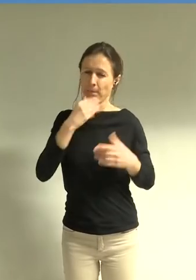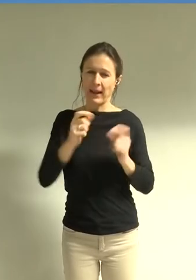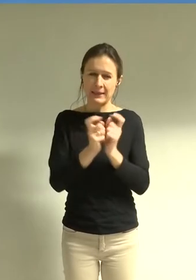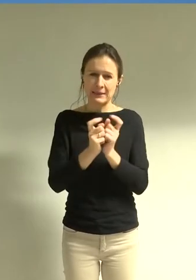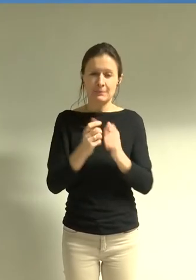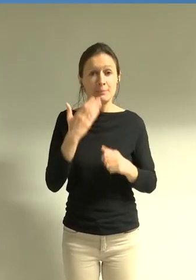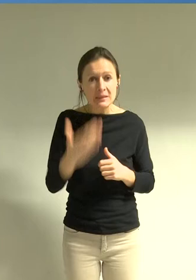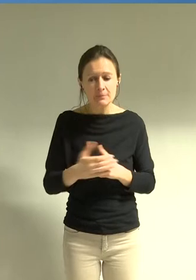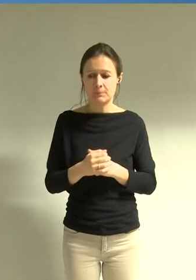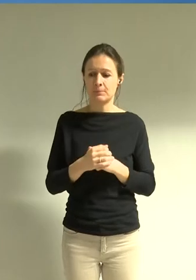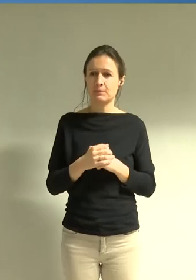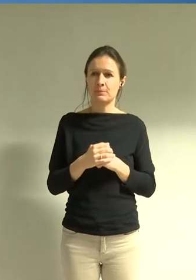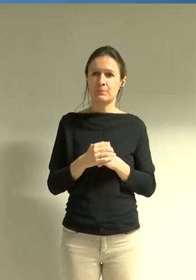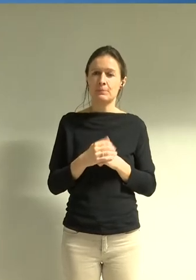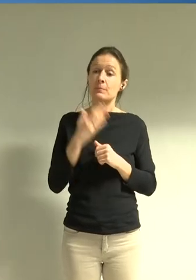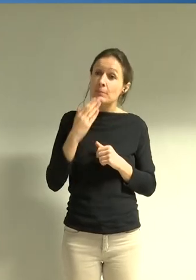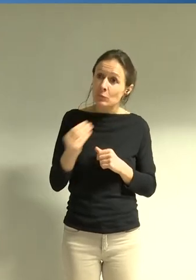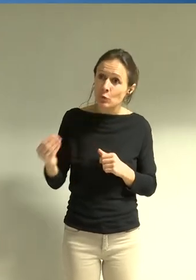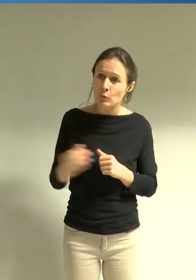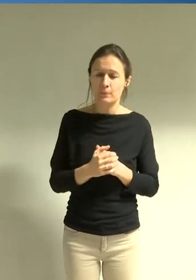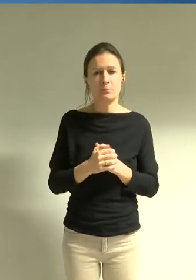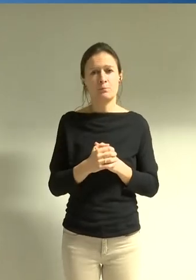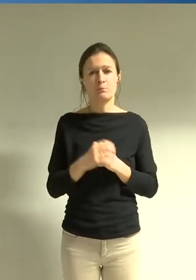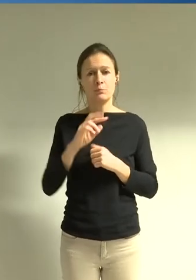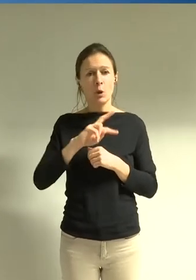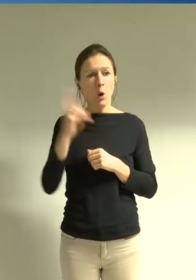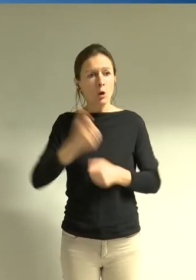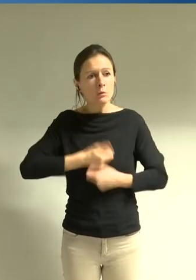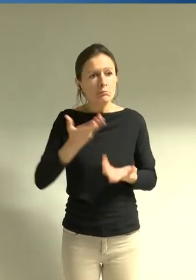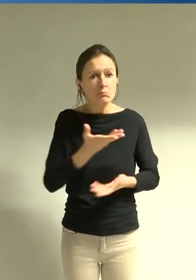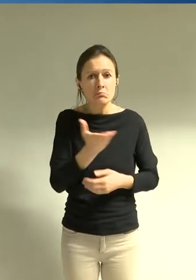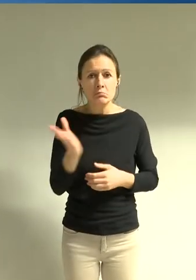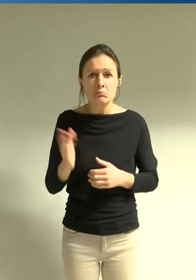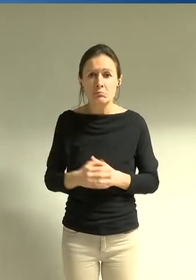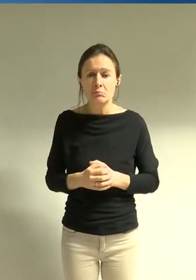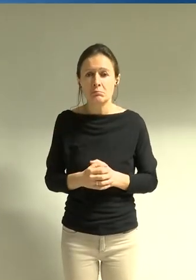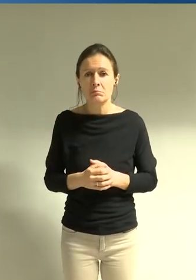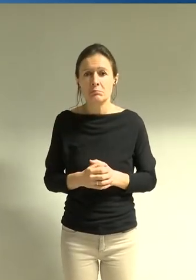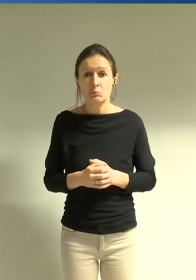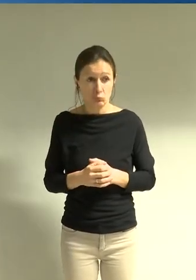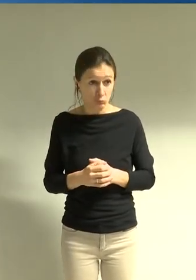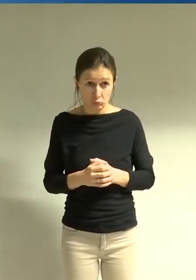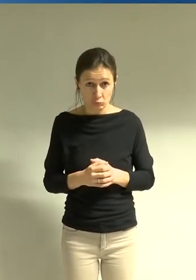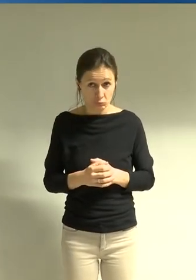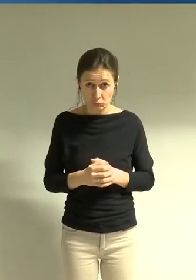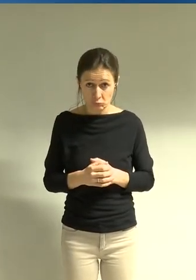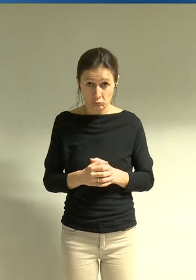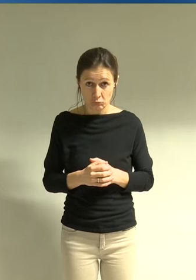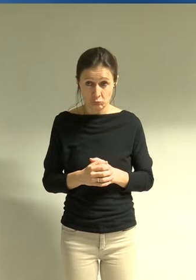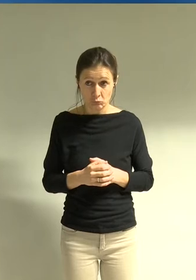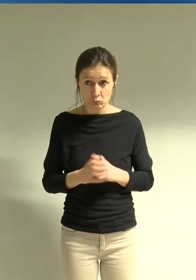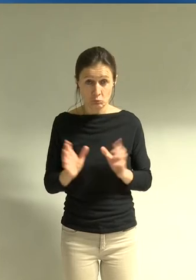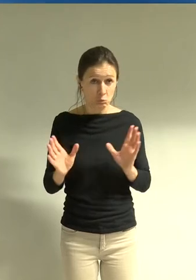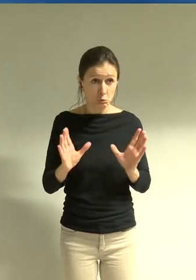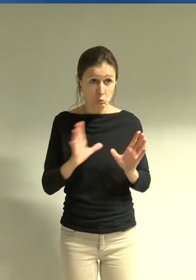merci beaucoup y at il d'autres prises de parole non quelqu'un peut-être